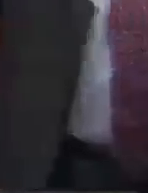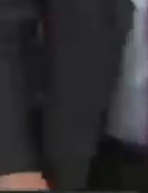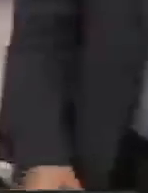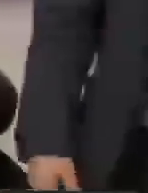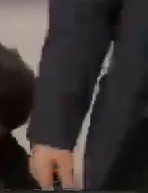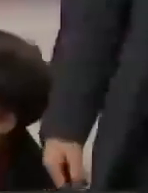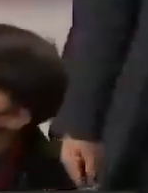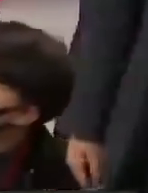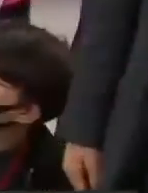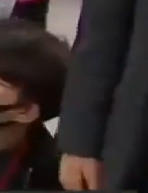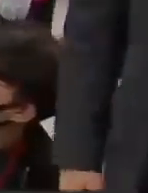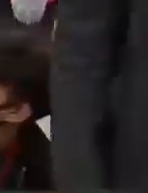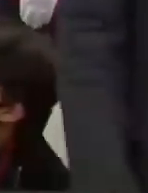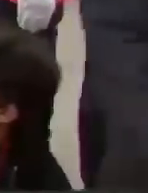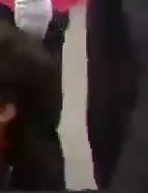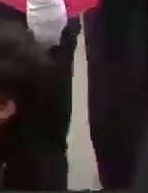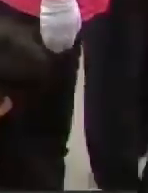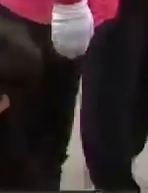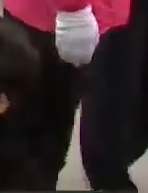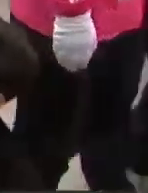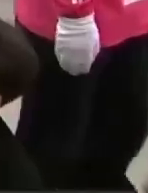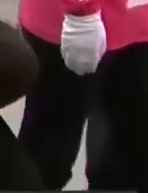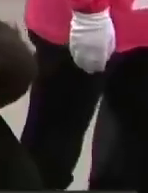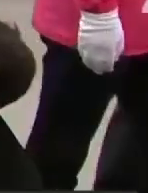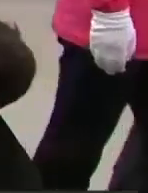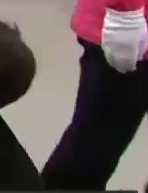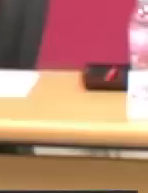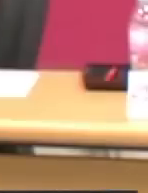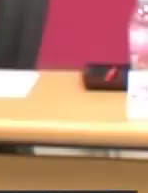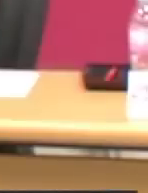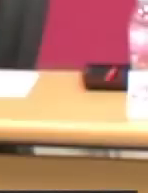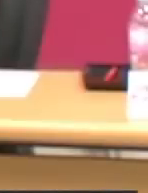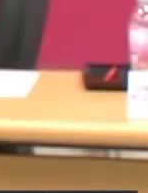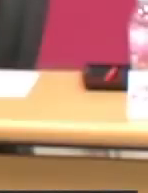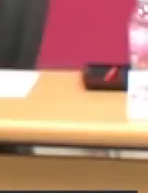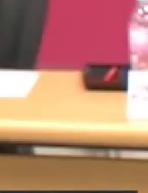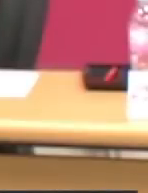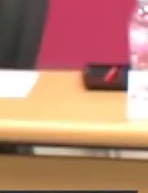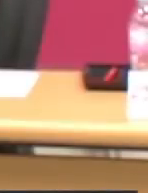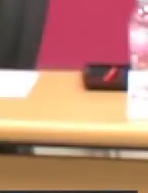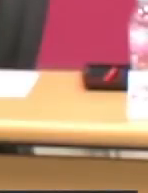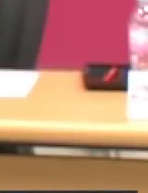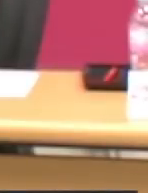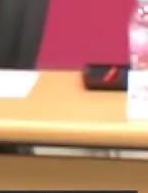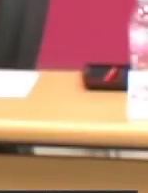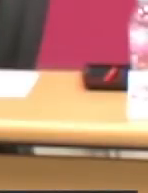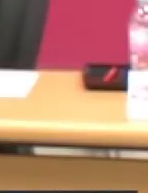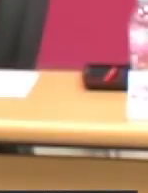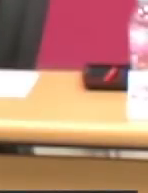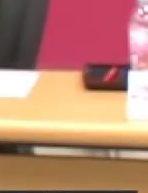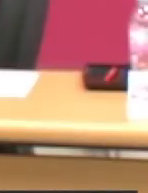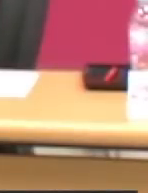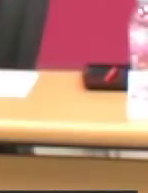그리고 제가 여기 와가지고요 한 말씀 드리겠습니다. 미래 통합당과 함께.